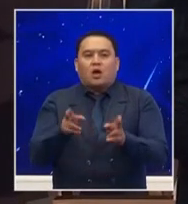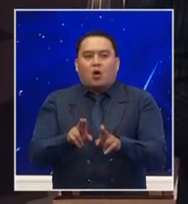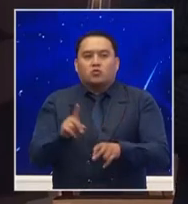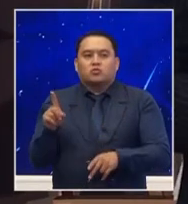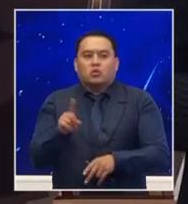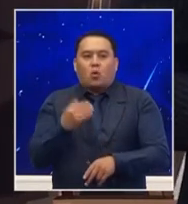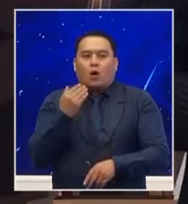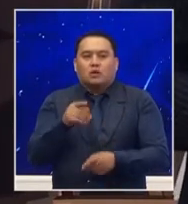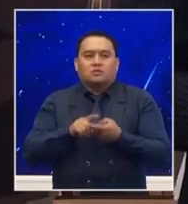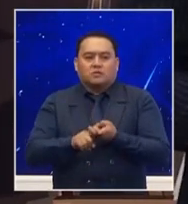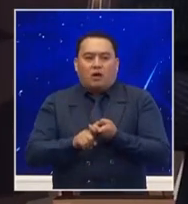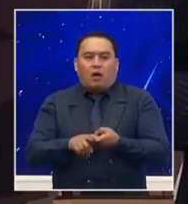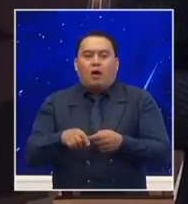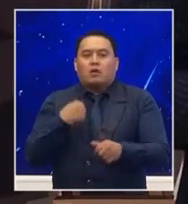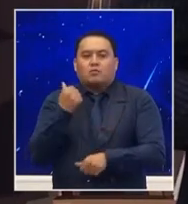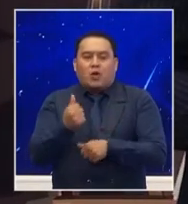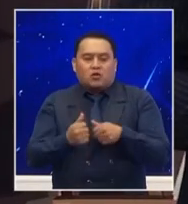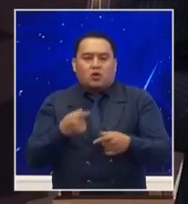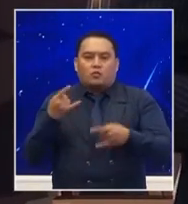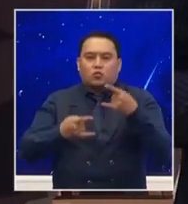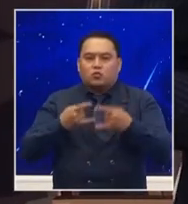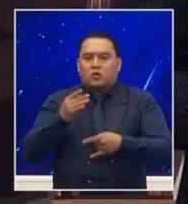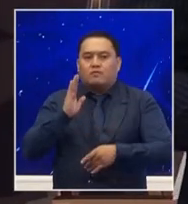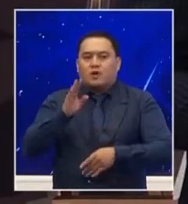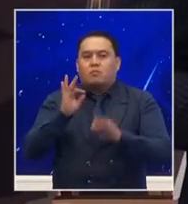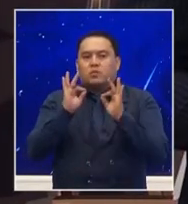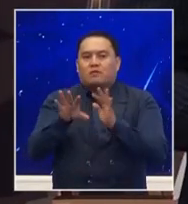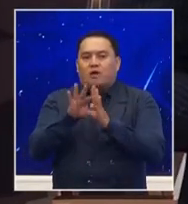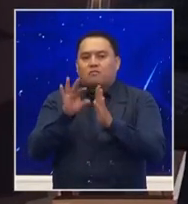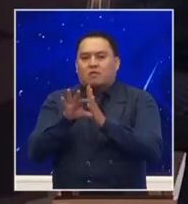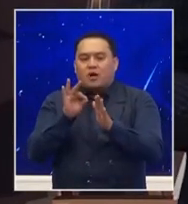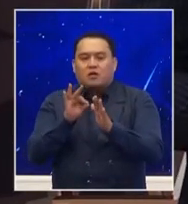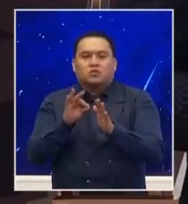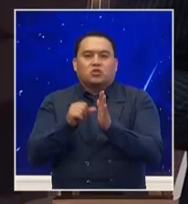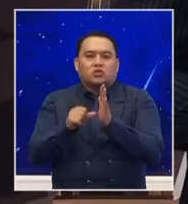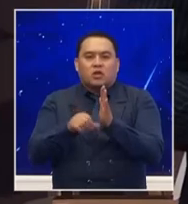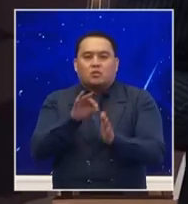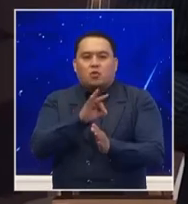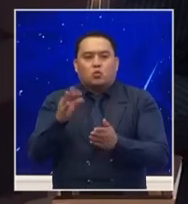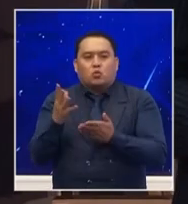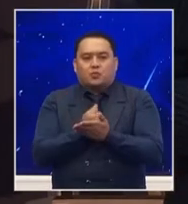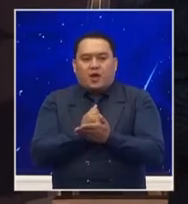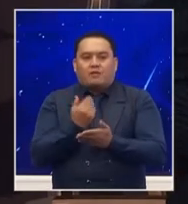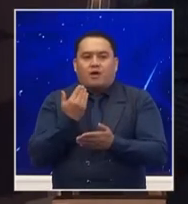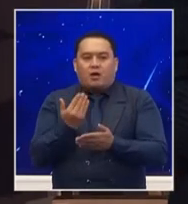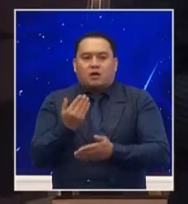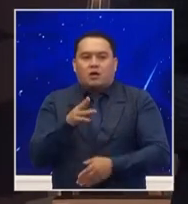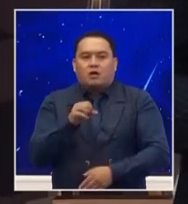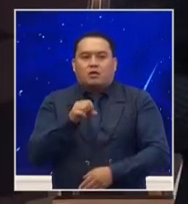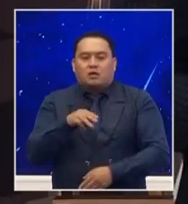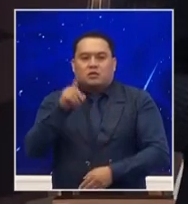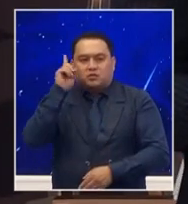Однако от них зависит, каким материал будет на выходе. Правильно подобранный ракурс – это 60% успеха материала. Хайрат